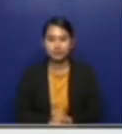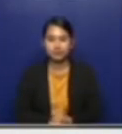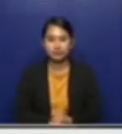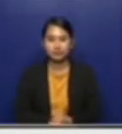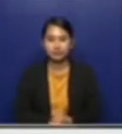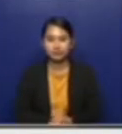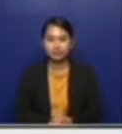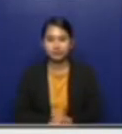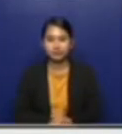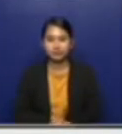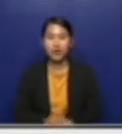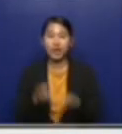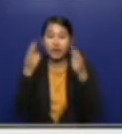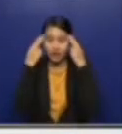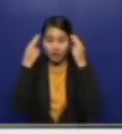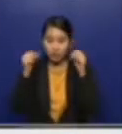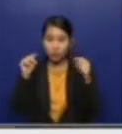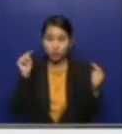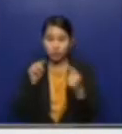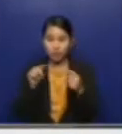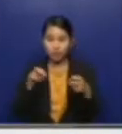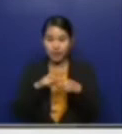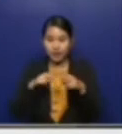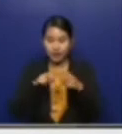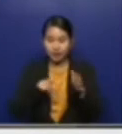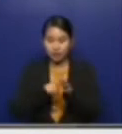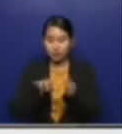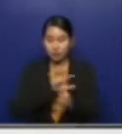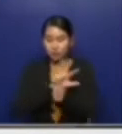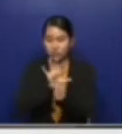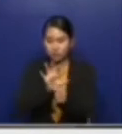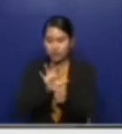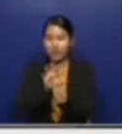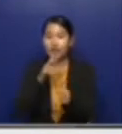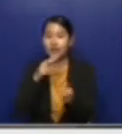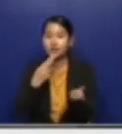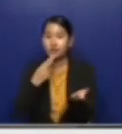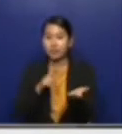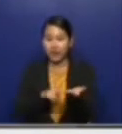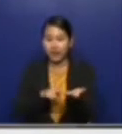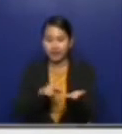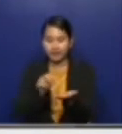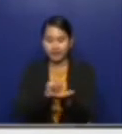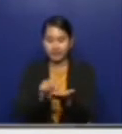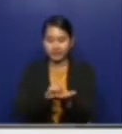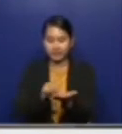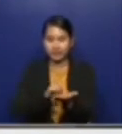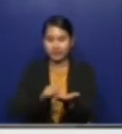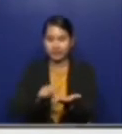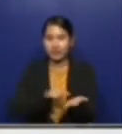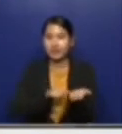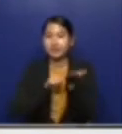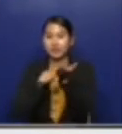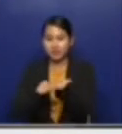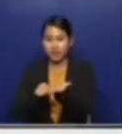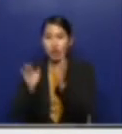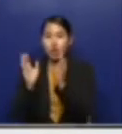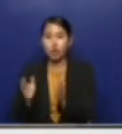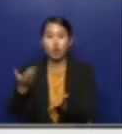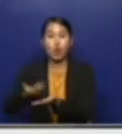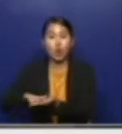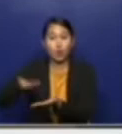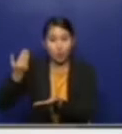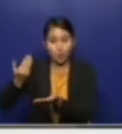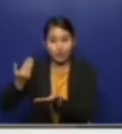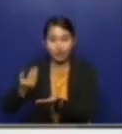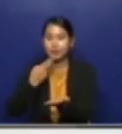ช่วงมีปัญหาโควิดเคยเขียนจดหมายไปถึงเจ้าสัวถึง21